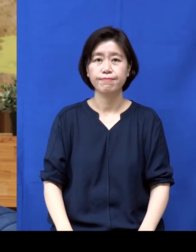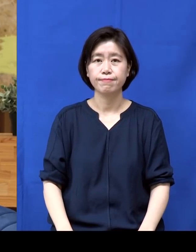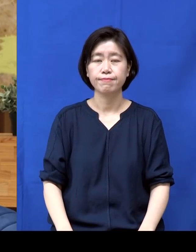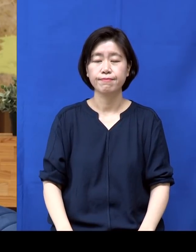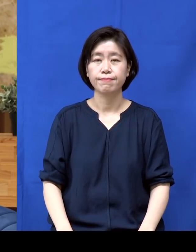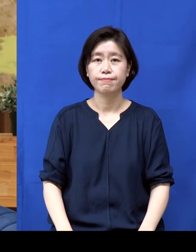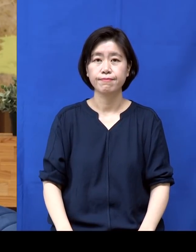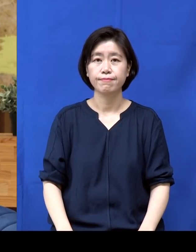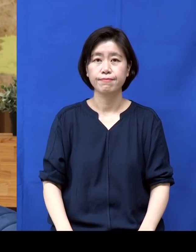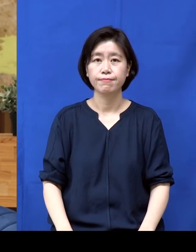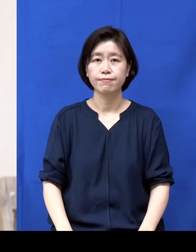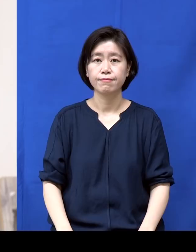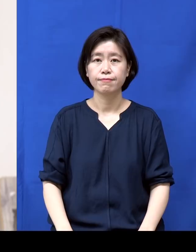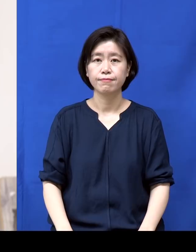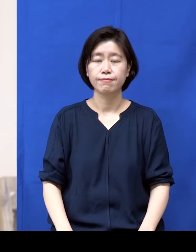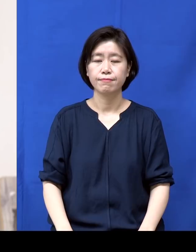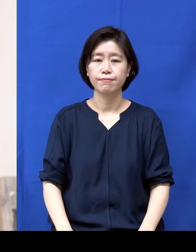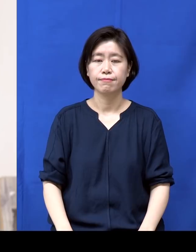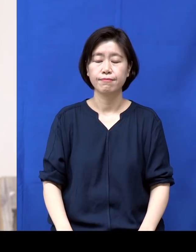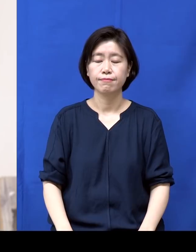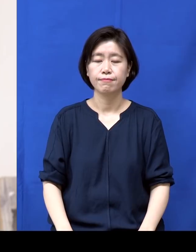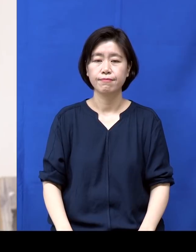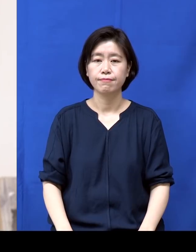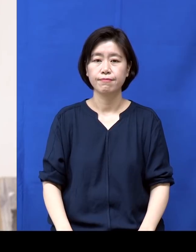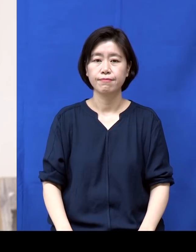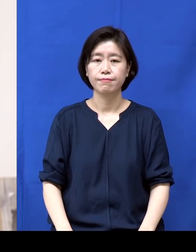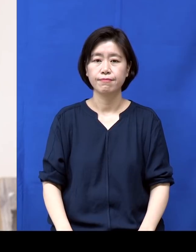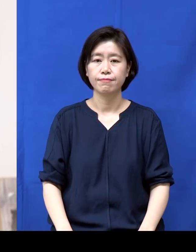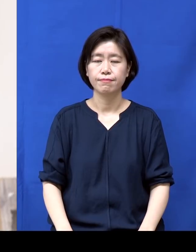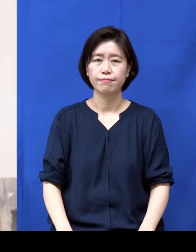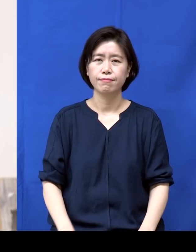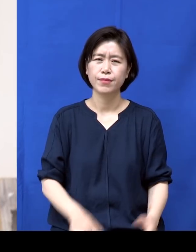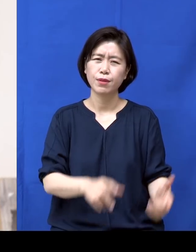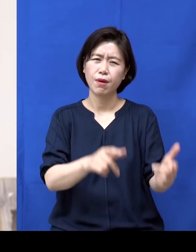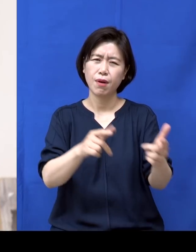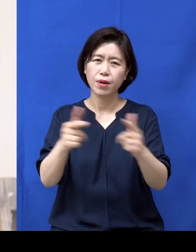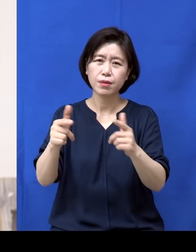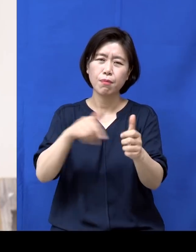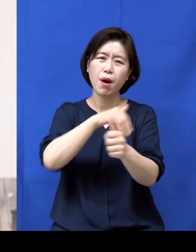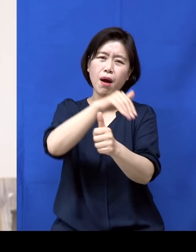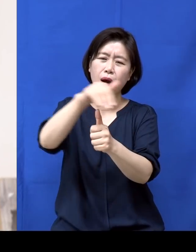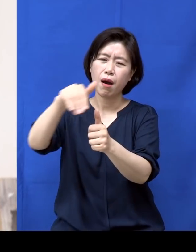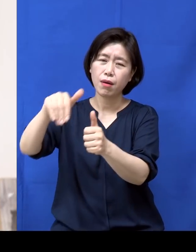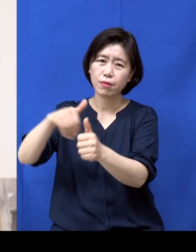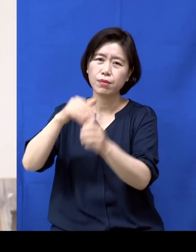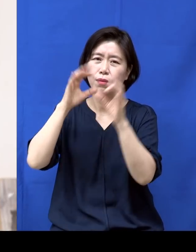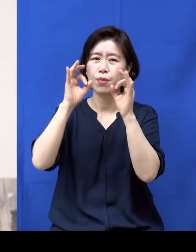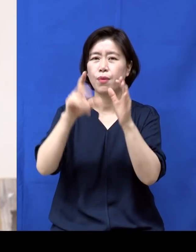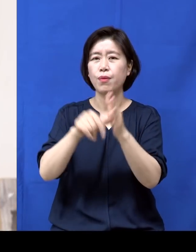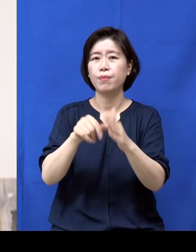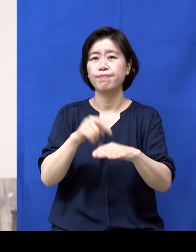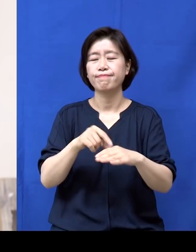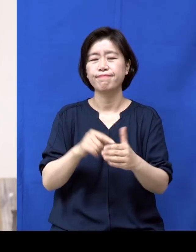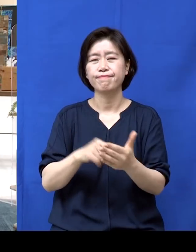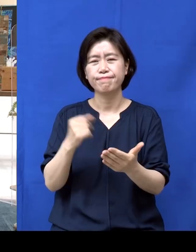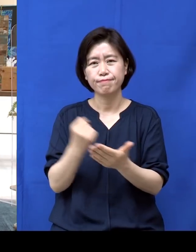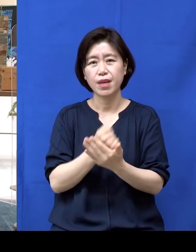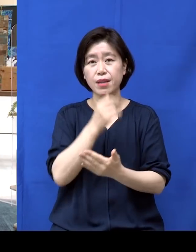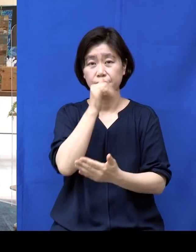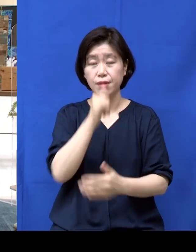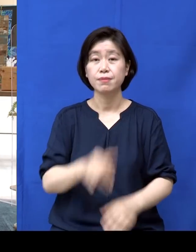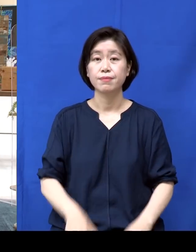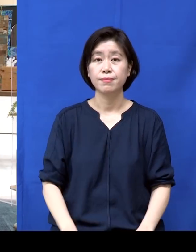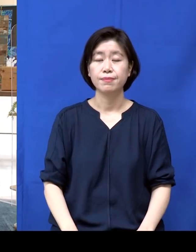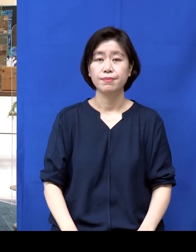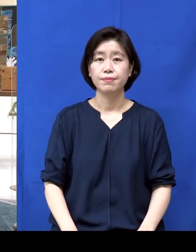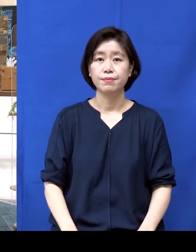네, 사실 현장에서 예. 여러 많은 경우들을 보게 되면서 안타까운 마음을 갖게 됩니다. 예. 네. 보통